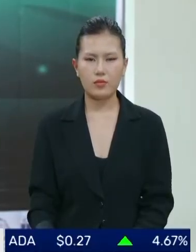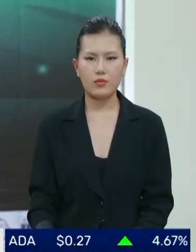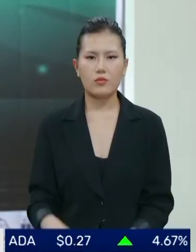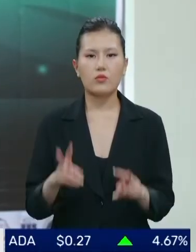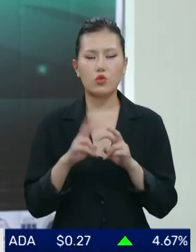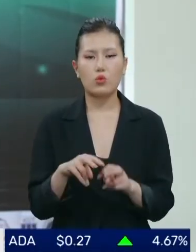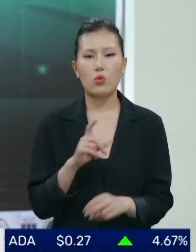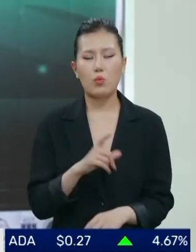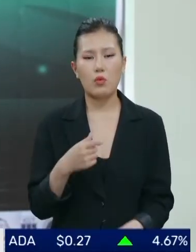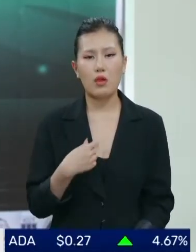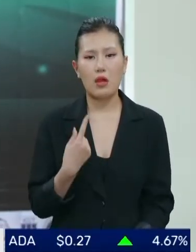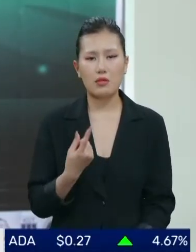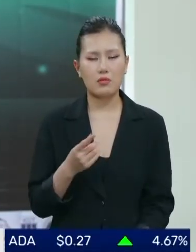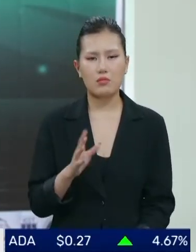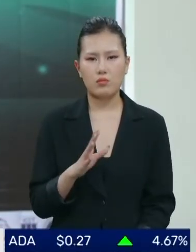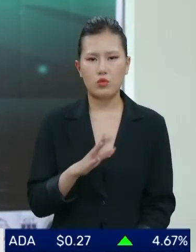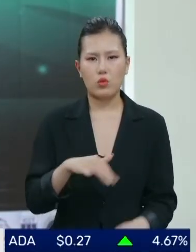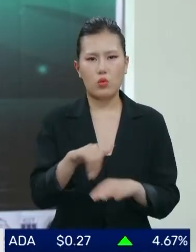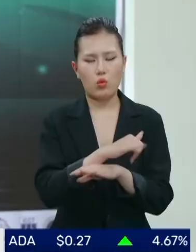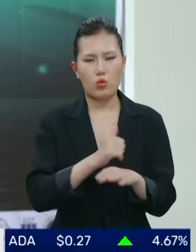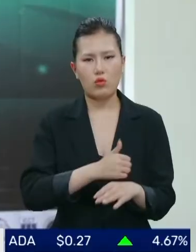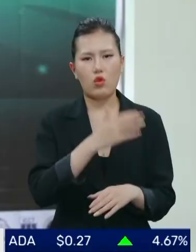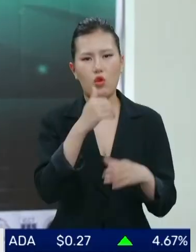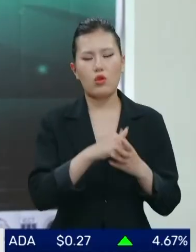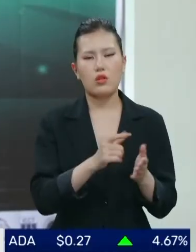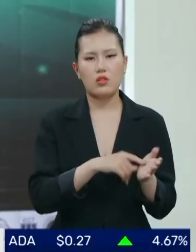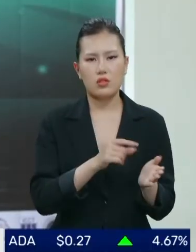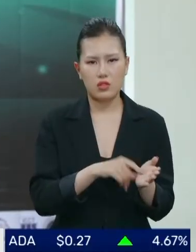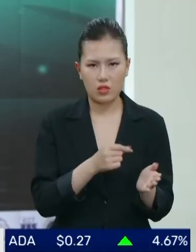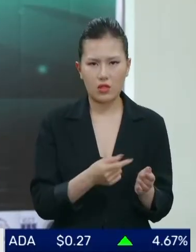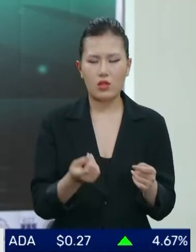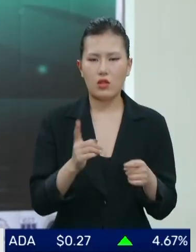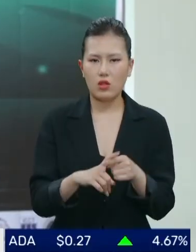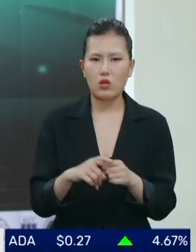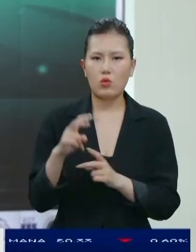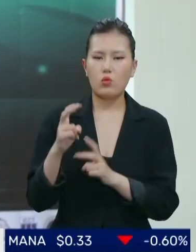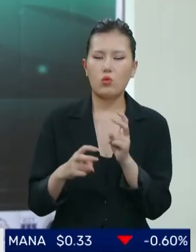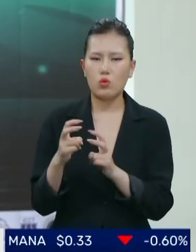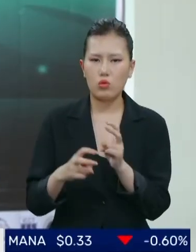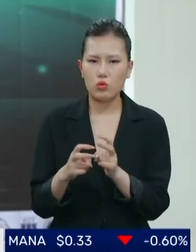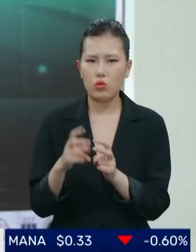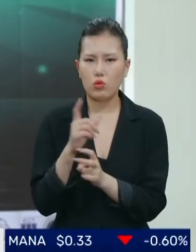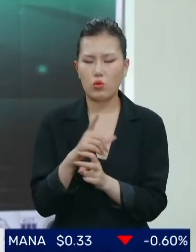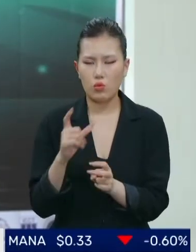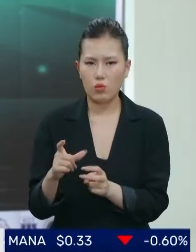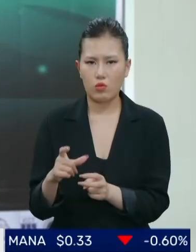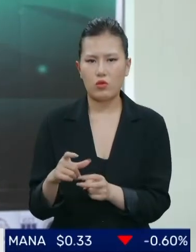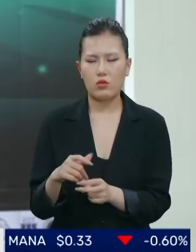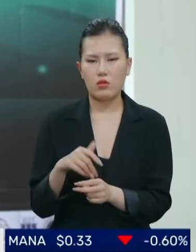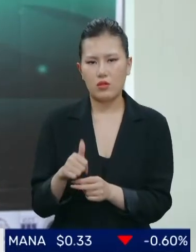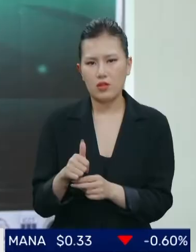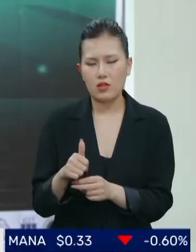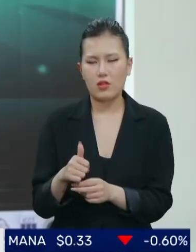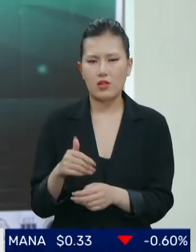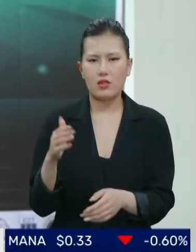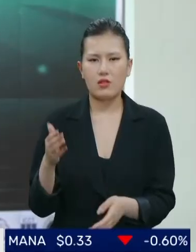гэхээс гадуу энэ төрөөс төрийн оролцоо байх хэрэгтэй. Дээрээс нь бол энэ өдөр эрхлэгчдийг бол бас дэмжсэн